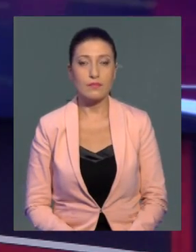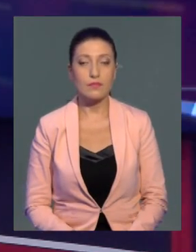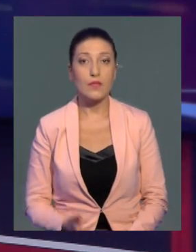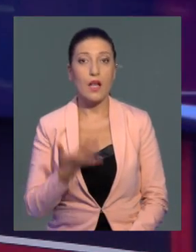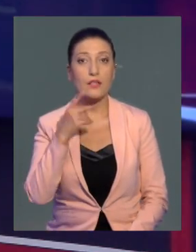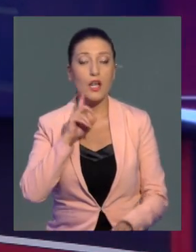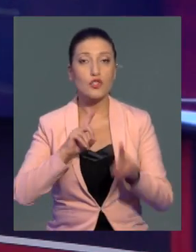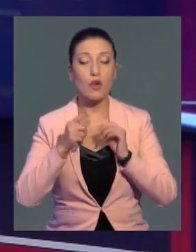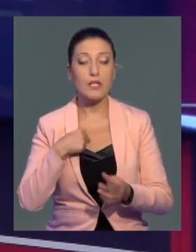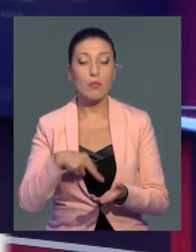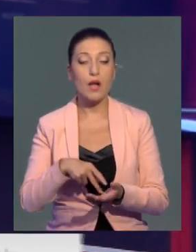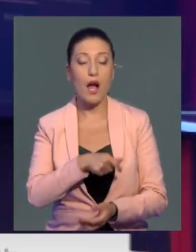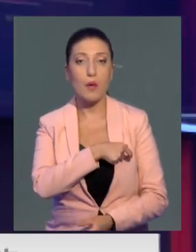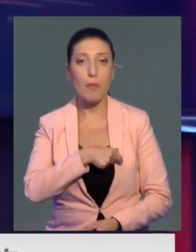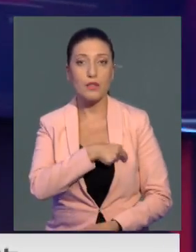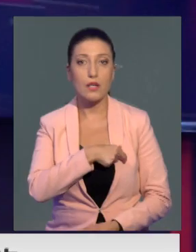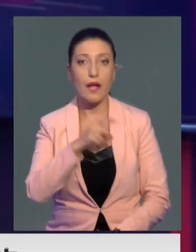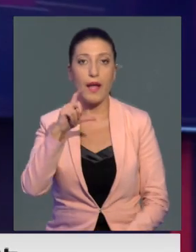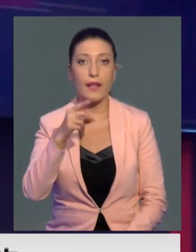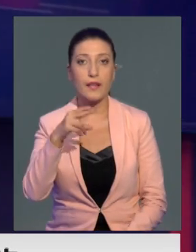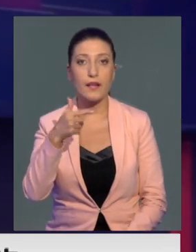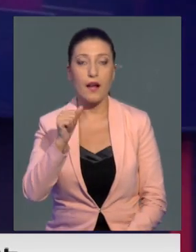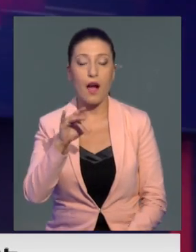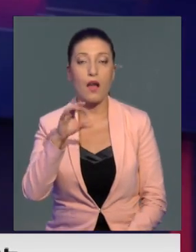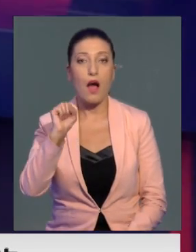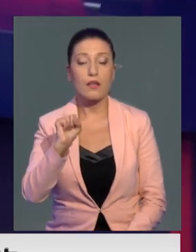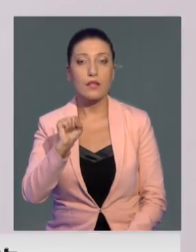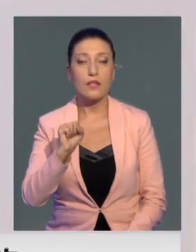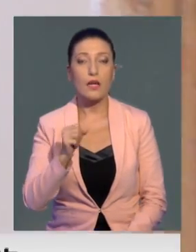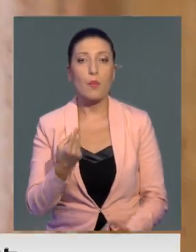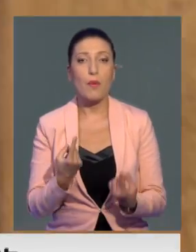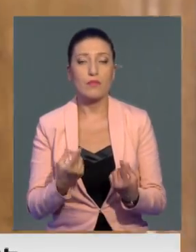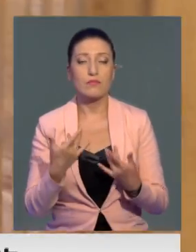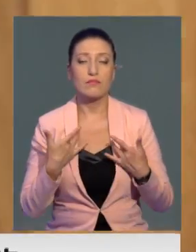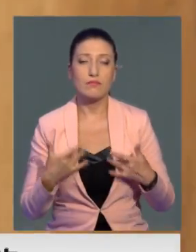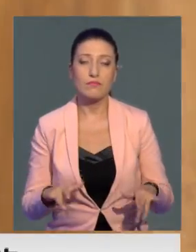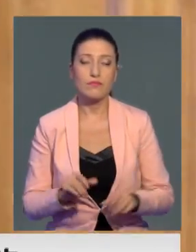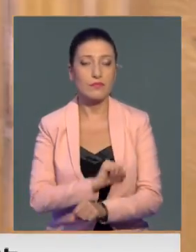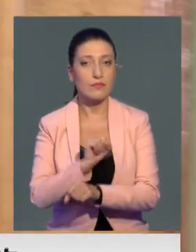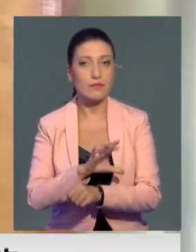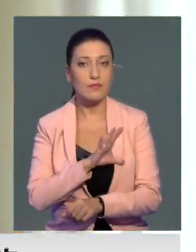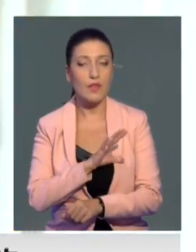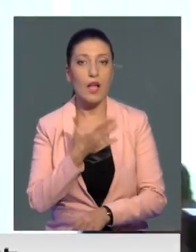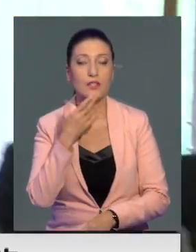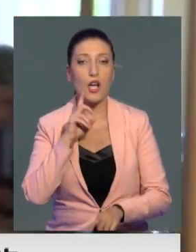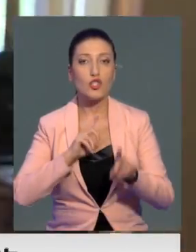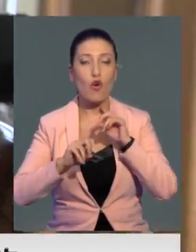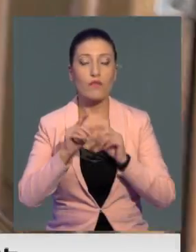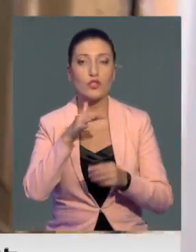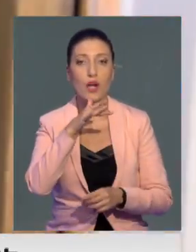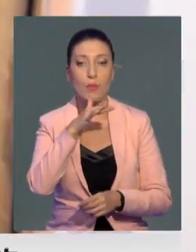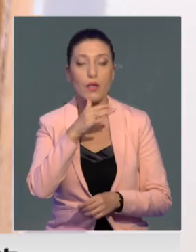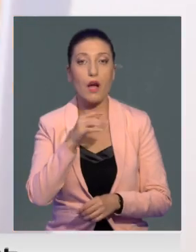Ազգային ժողովի իմ քայլը խմբակցության պատգամավոր Էդգար Արաքելյանի պատգամավորական լիազորությունները դադարեցվեցին։ Ազգային ժողովի նիստի ընթացքում այս